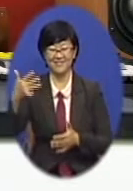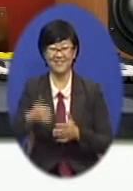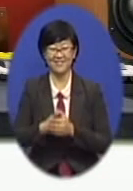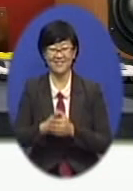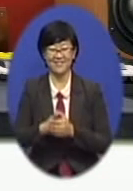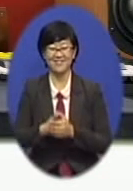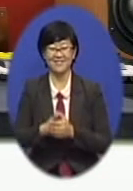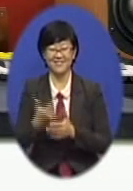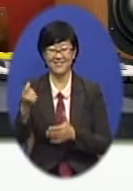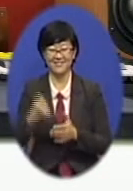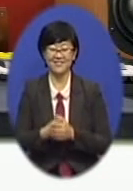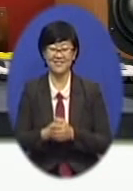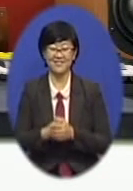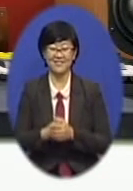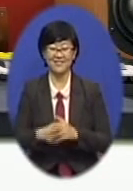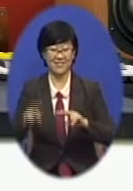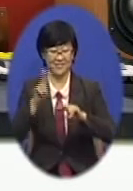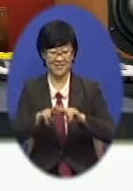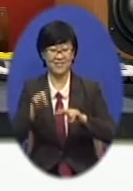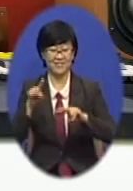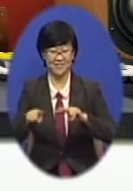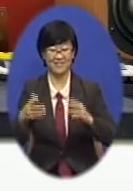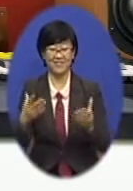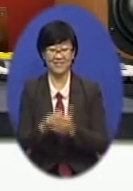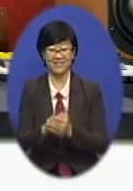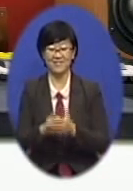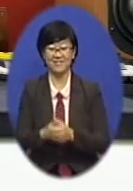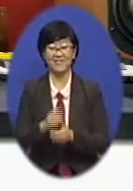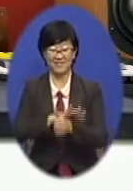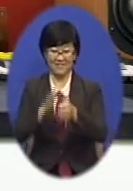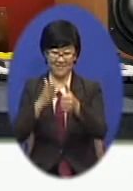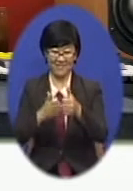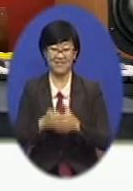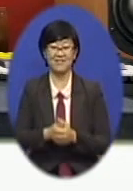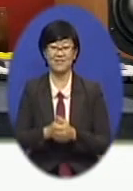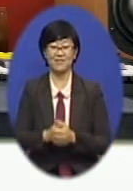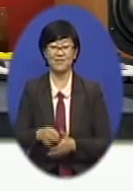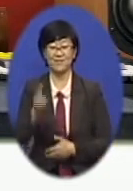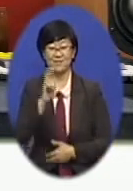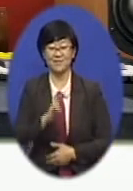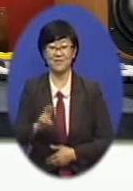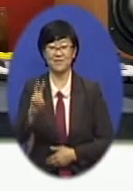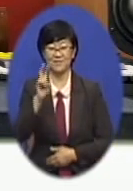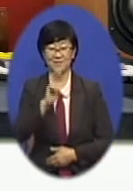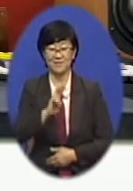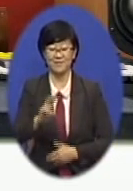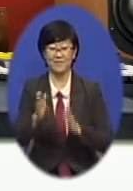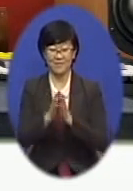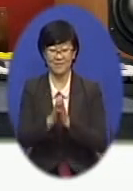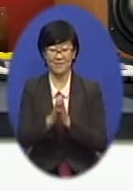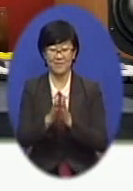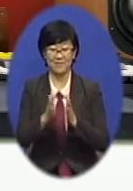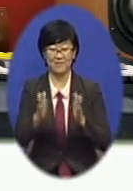8번. 팔무입니다. 예. 예. 우물정자 눌러주세요. 자, 예. 심사 부탁드립니다. 자, 음악 드리겠습니다.